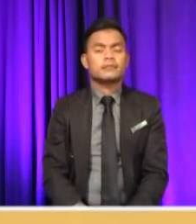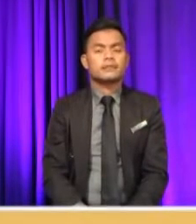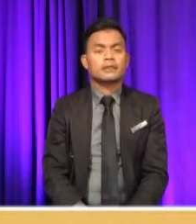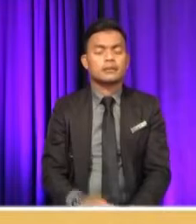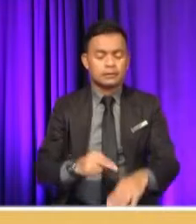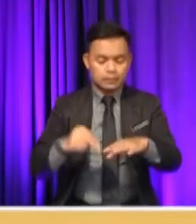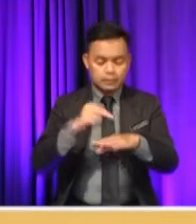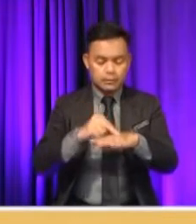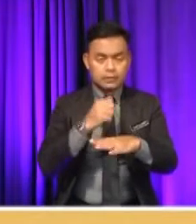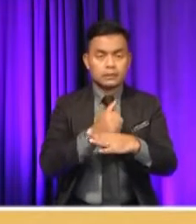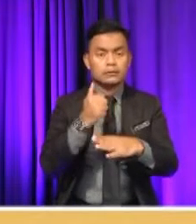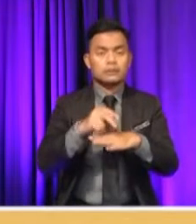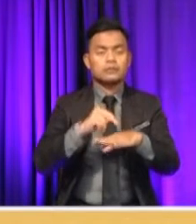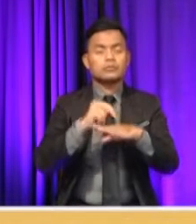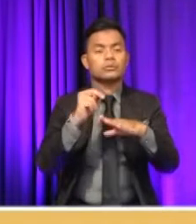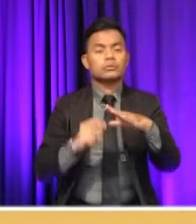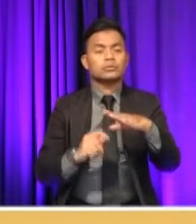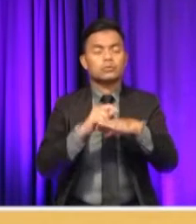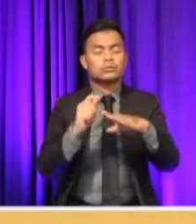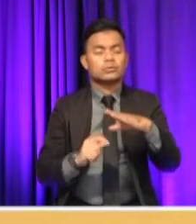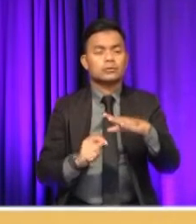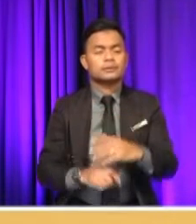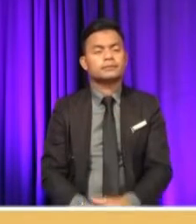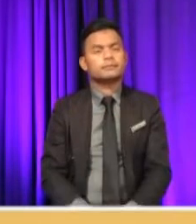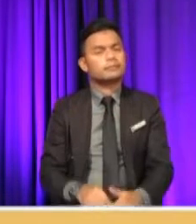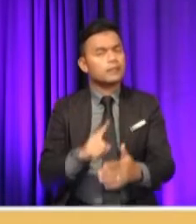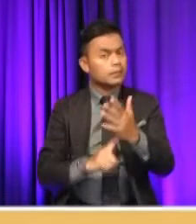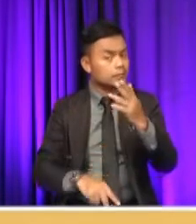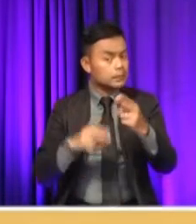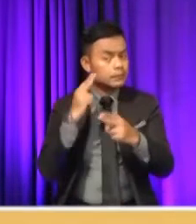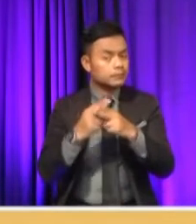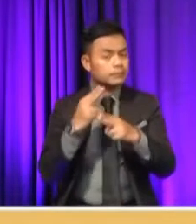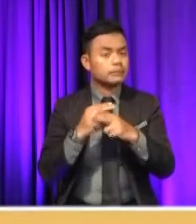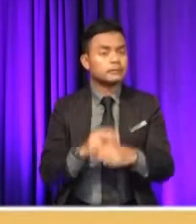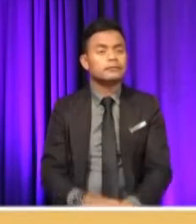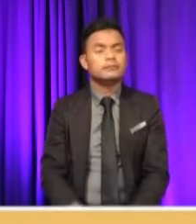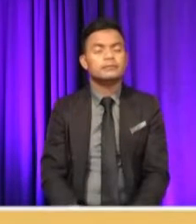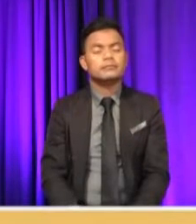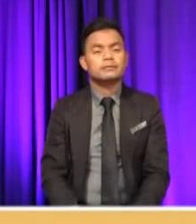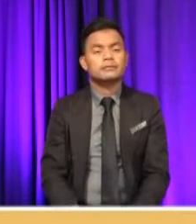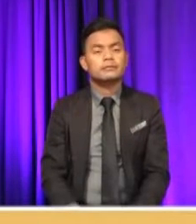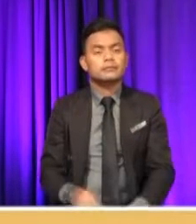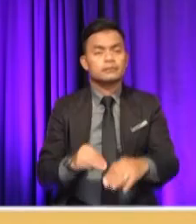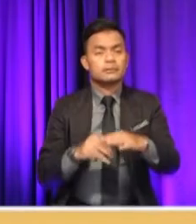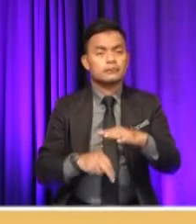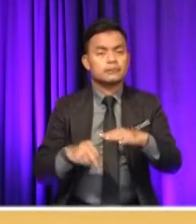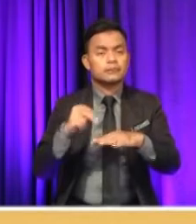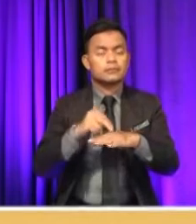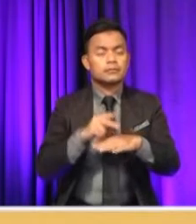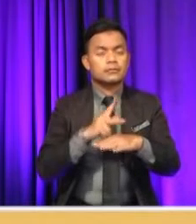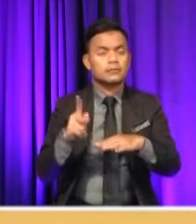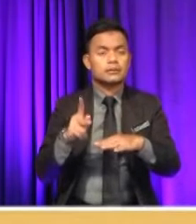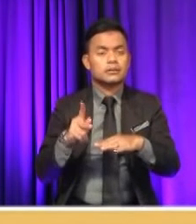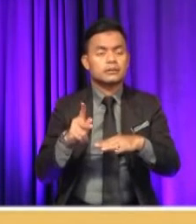nama dia? Apa nama dia? Okey, Amsyar. Menaikkan atau menurunkan voltan kepada